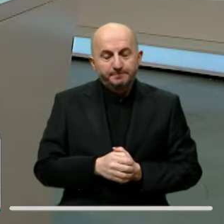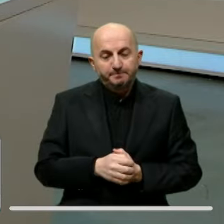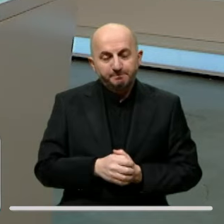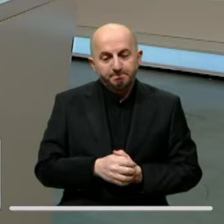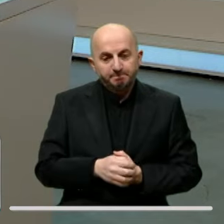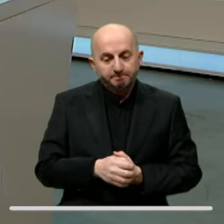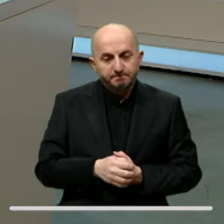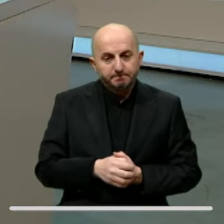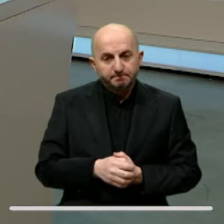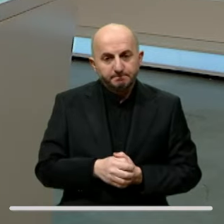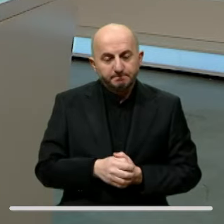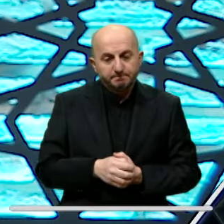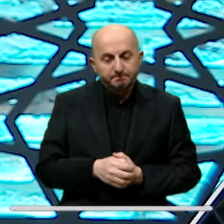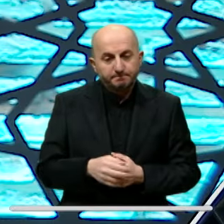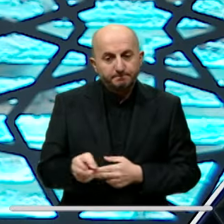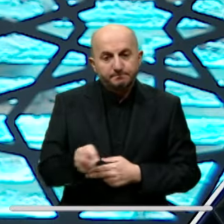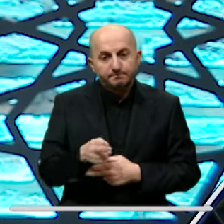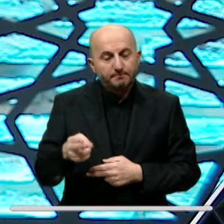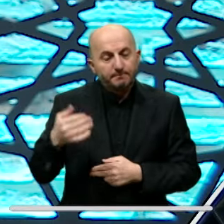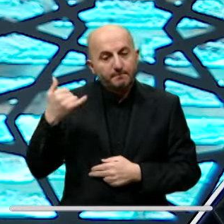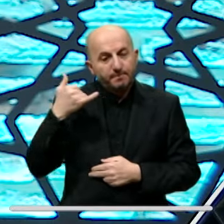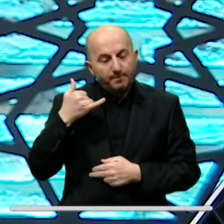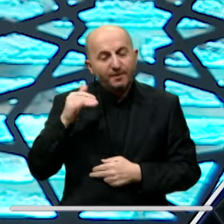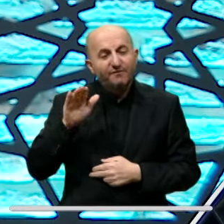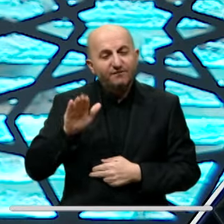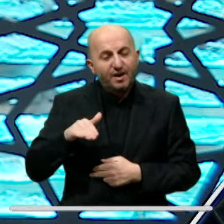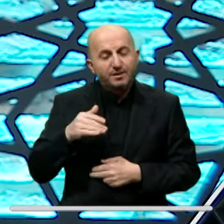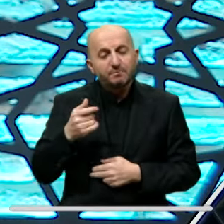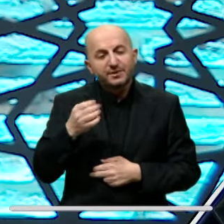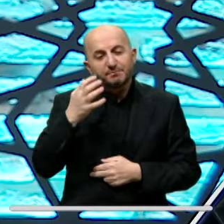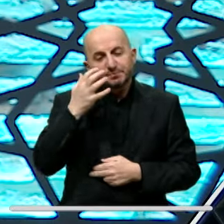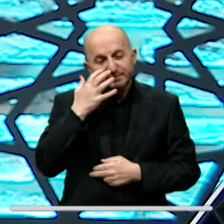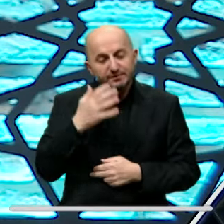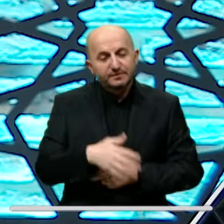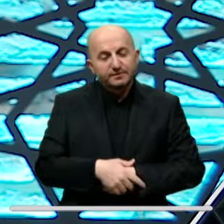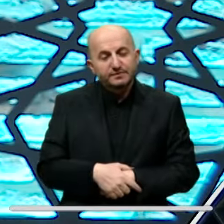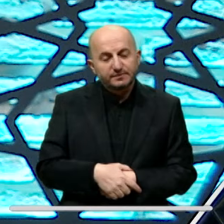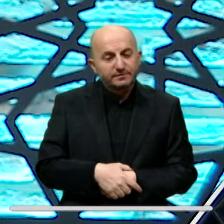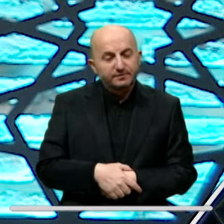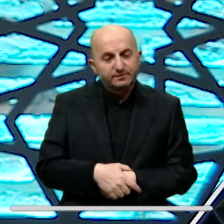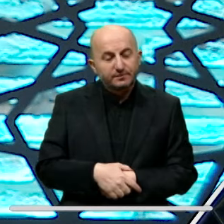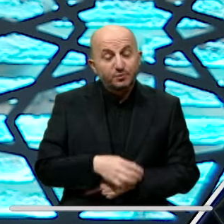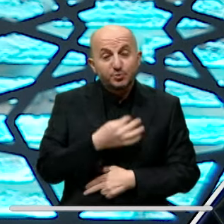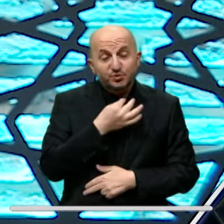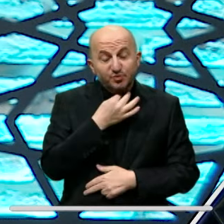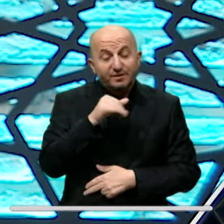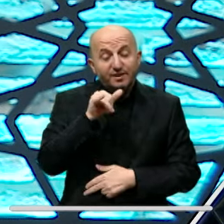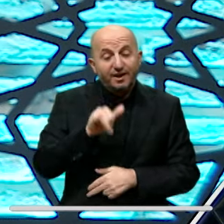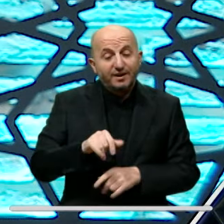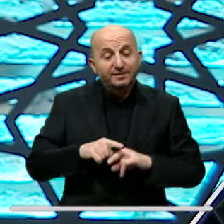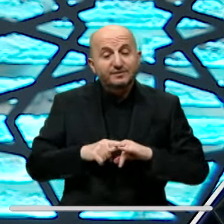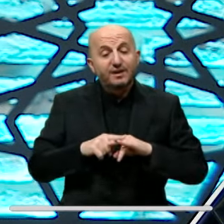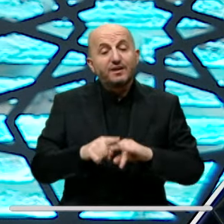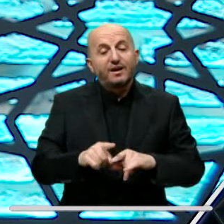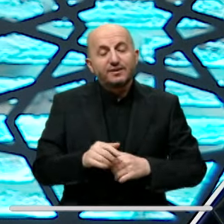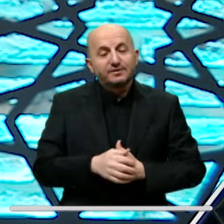ederiz. Balıkesir'den bir telefonumuz var. Biraz beklettik. Halime Hanım telefon attığımızda. Lütfen hakkınızı helal edin.